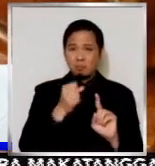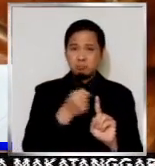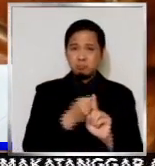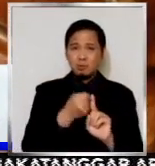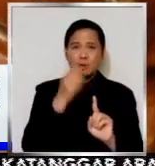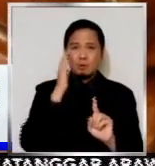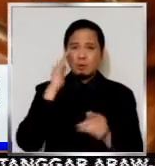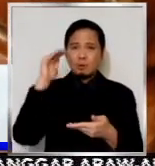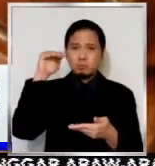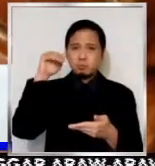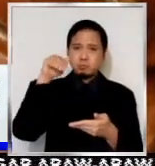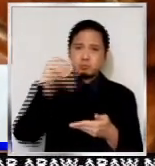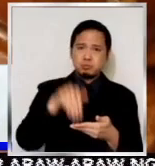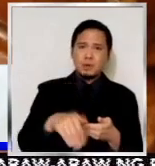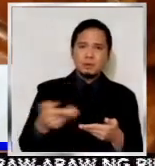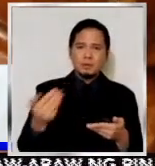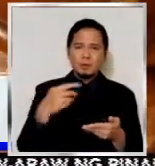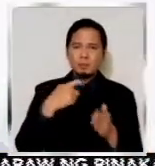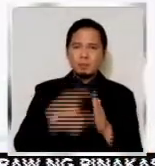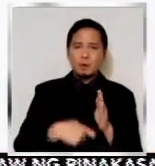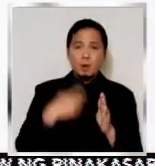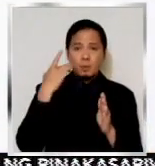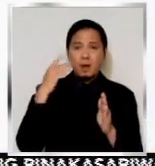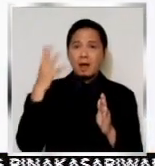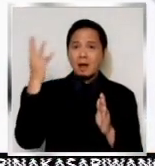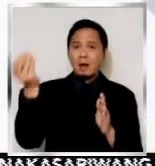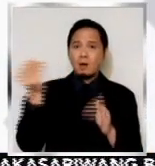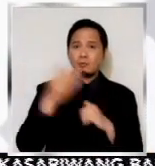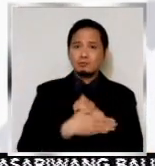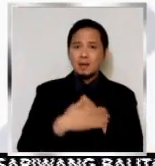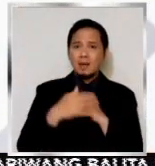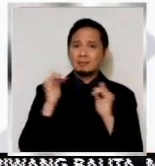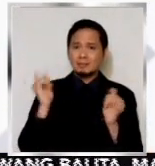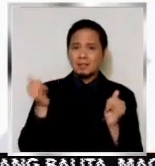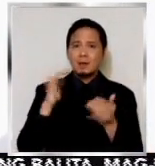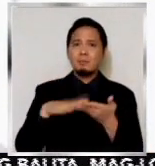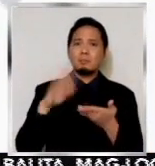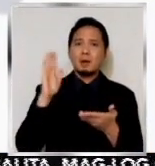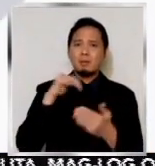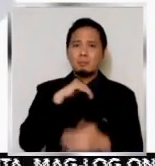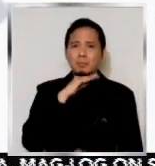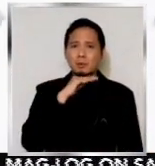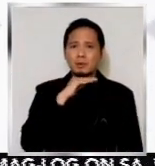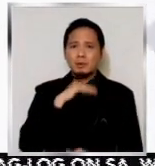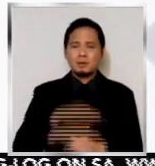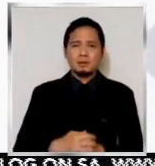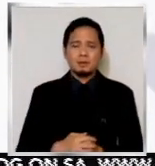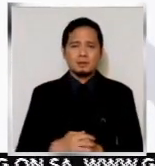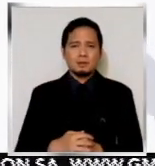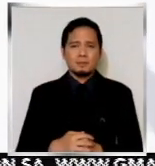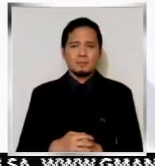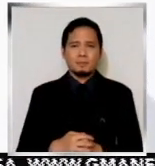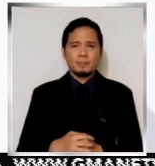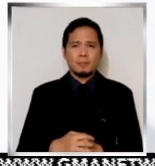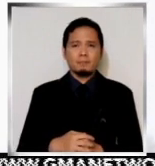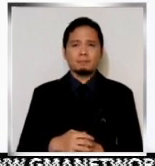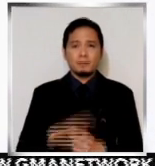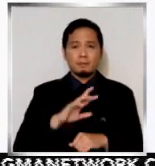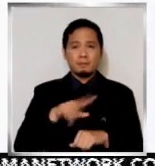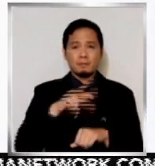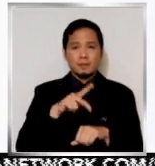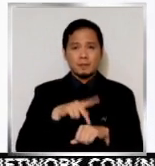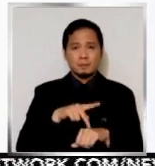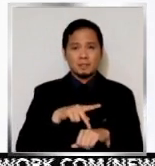dahil mataas na rin ang baboy sa labas ng bansa. Para sa long term stability natin, kailangan